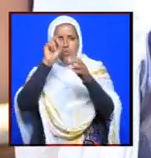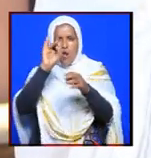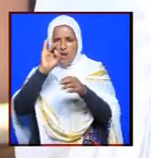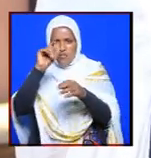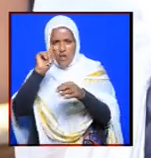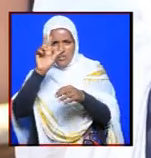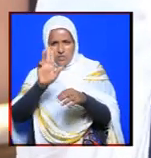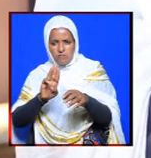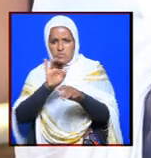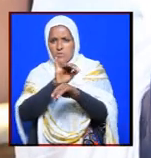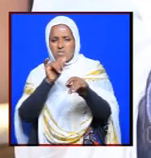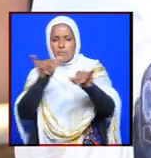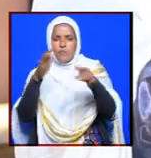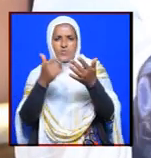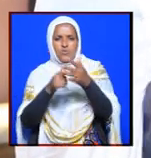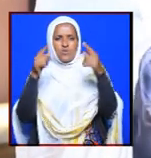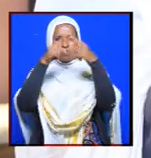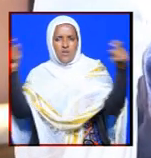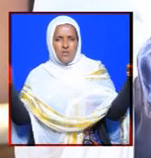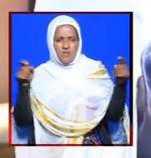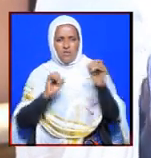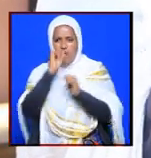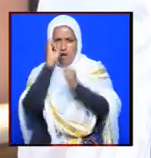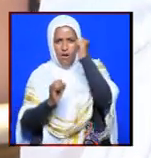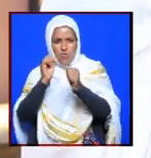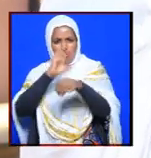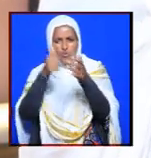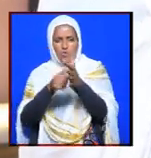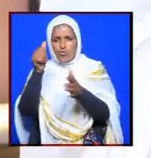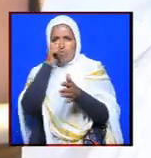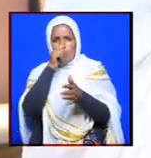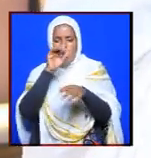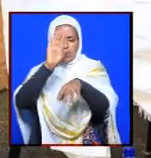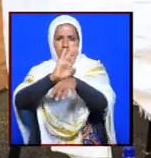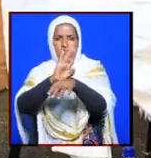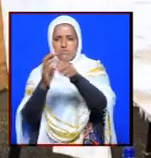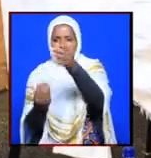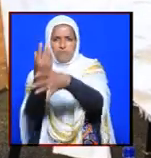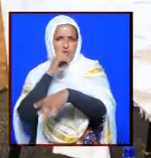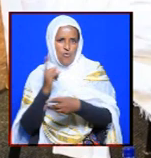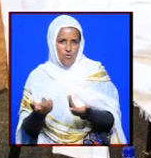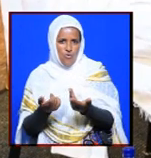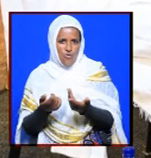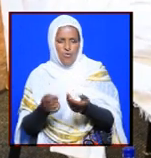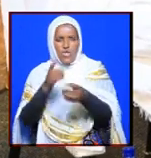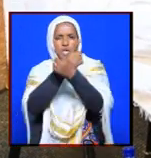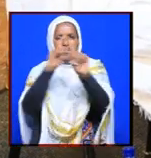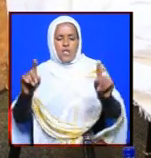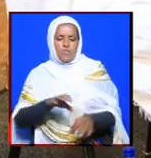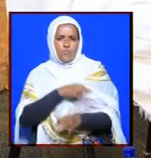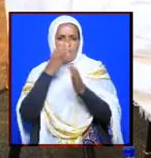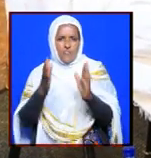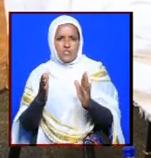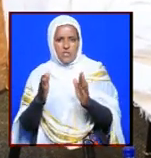እነ ዋልተር ሲሱሉ የመሳሰሉት የጸረ አፓርታይድ ታጋዮች የተፈጠሩት ኢትዮጵያን ቸርች ከተባሉት ቤተክርስቲያኖች ነው።